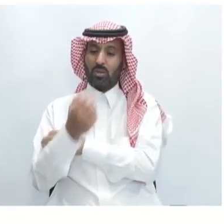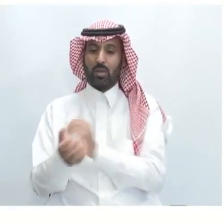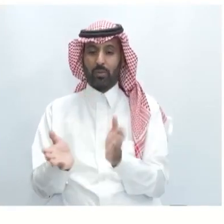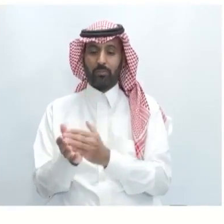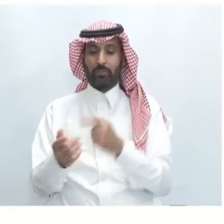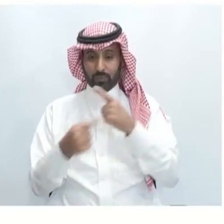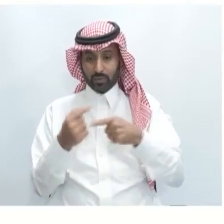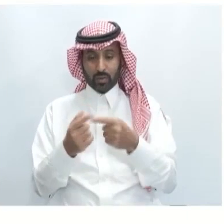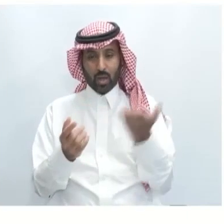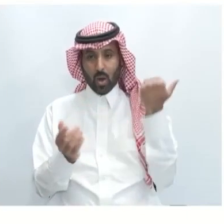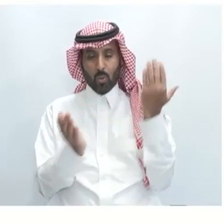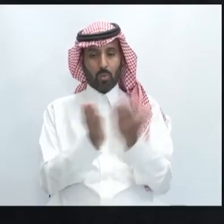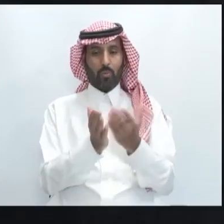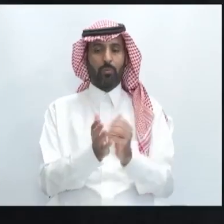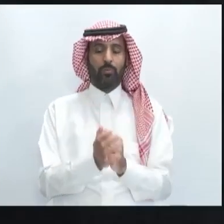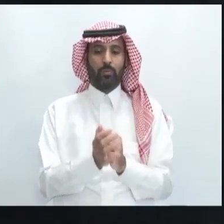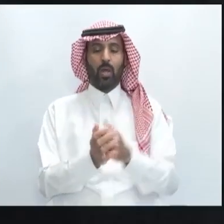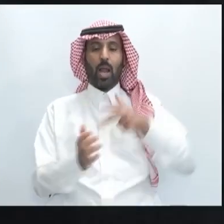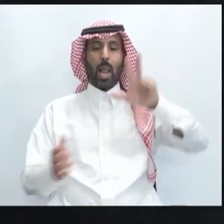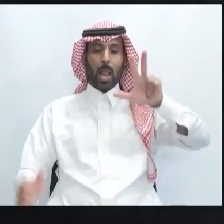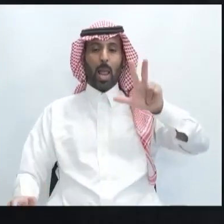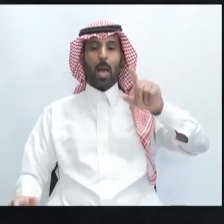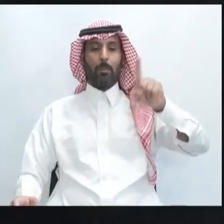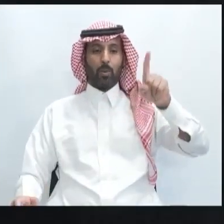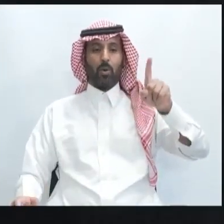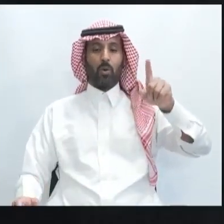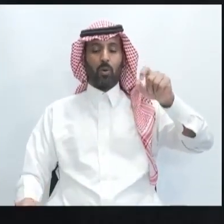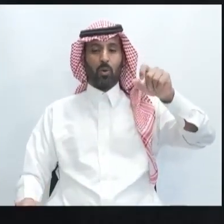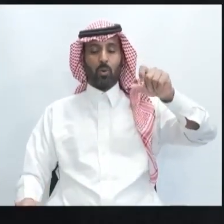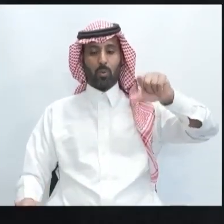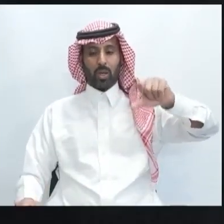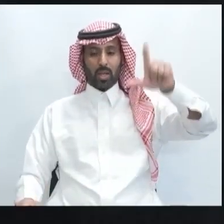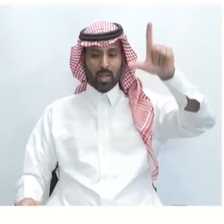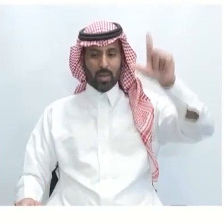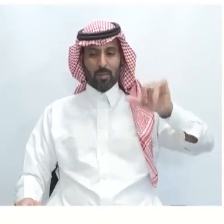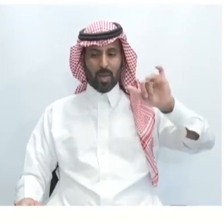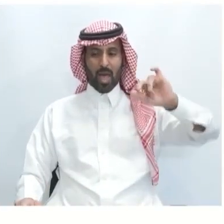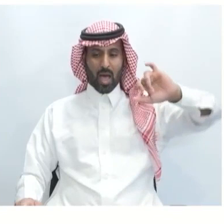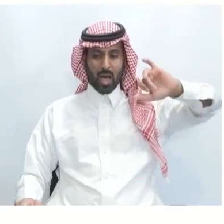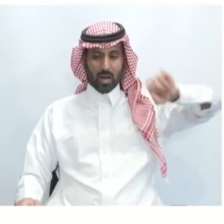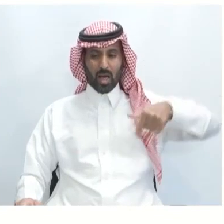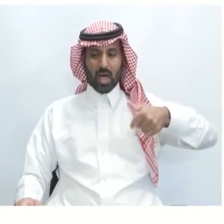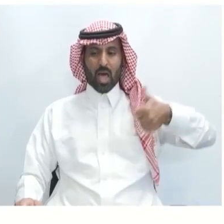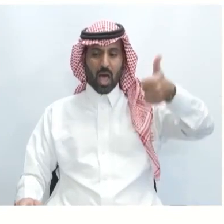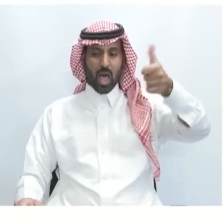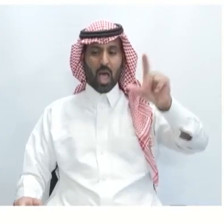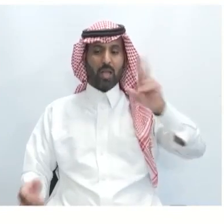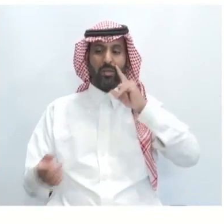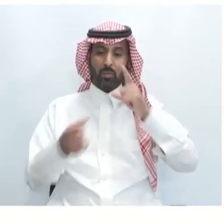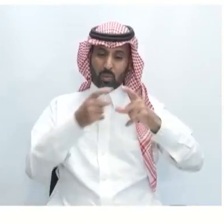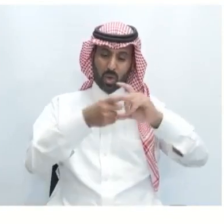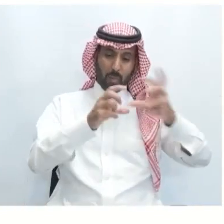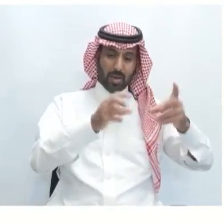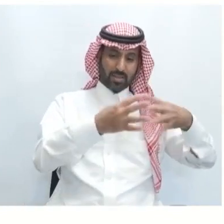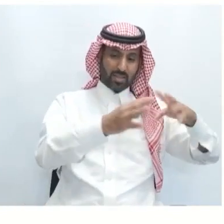نسترجع معلوماتنا في دروسنا السابقه عن البوليمرات فما المقصود بالبوليمر ما هو البوليمر هي مركبات كبيره تتكون من